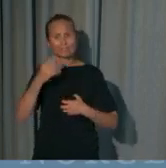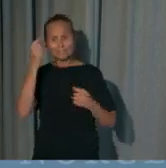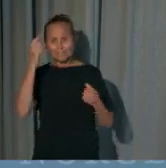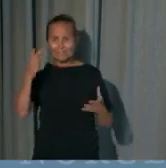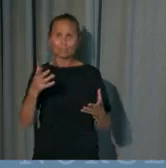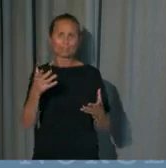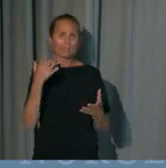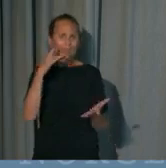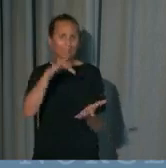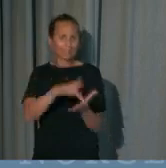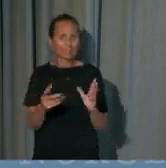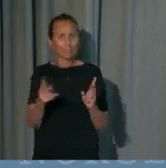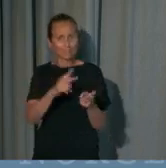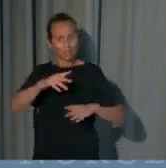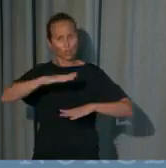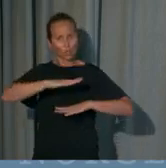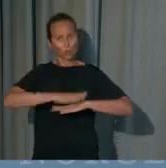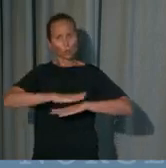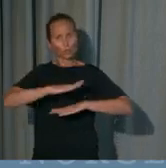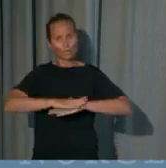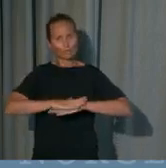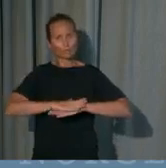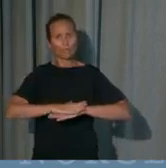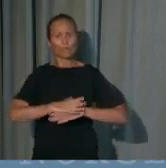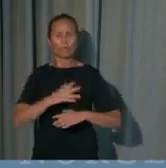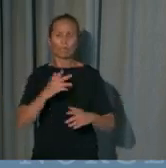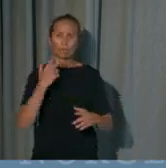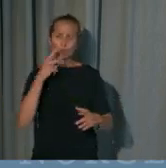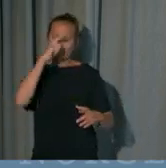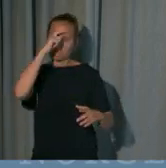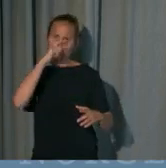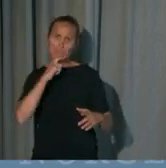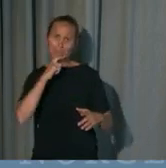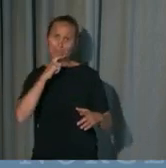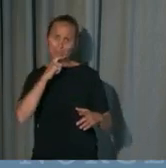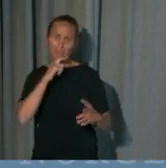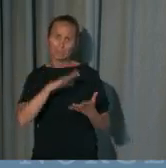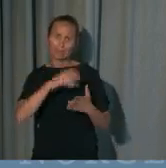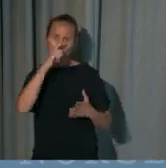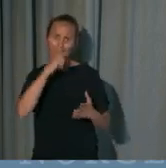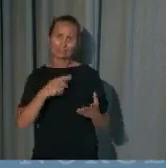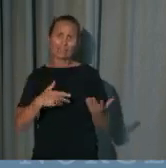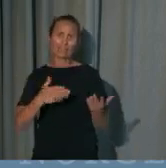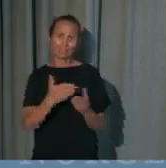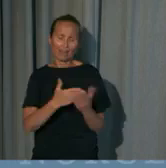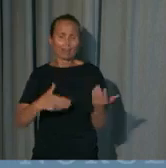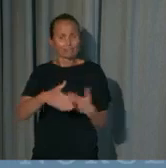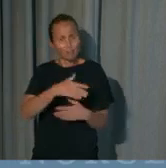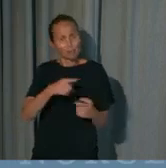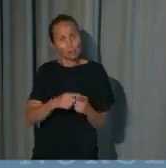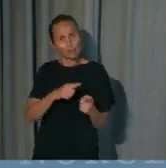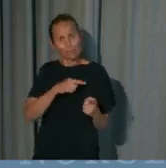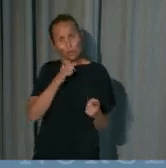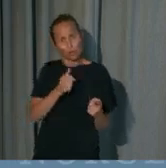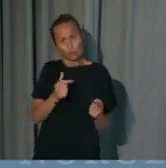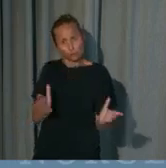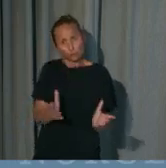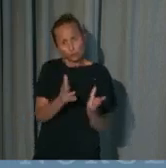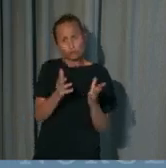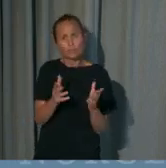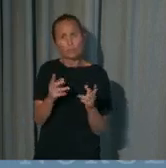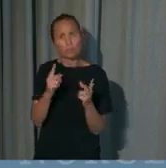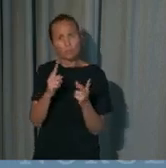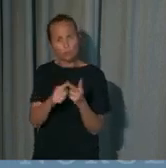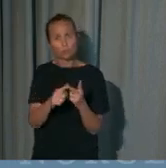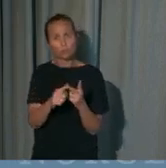til stede for hverandre. Dette jo det grunnleggende i det å være medmennesker i et fellesskap. Så det det vi nå må gjøre, og så må vi være selvfølgelig klar